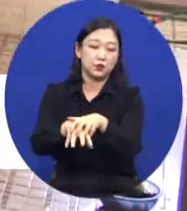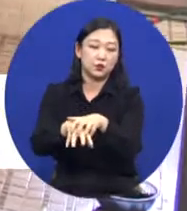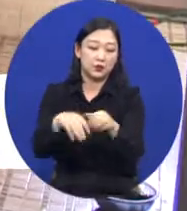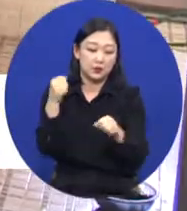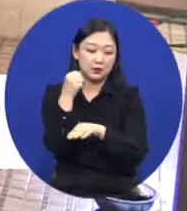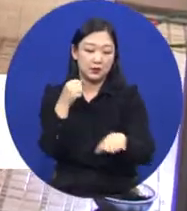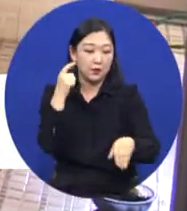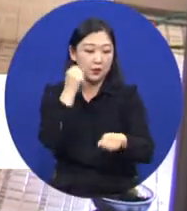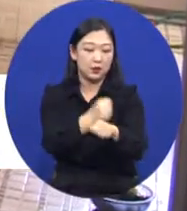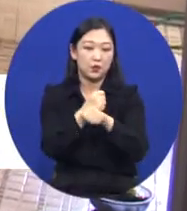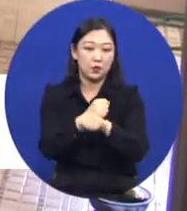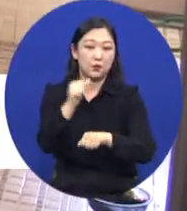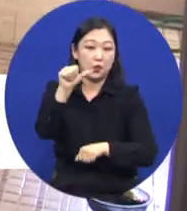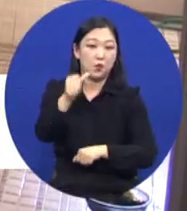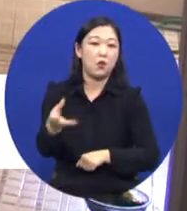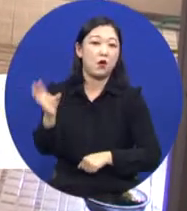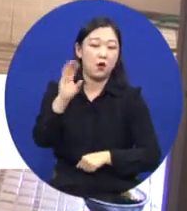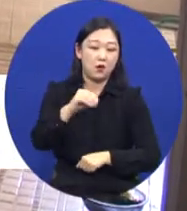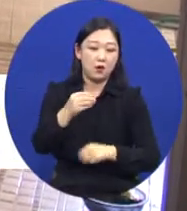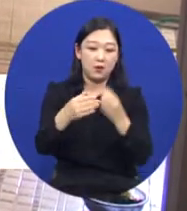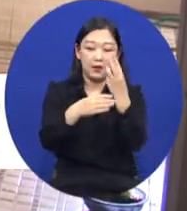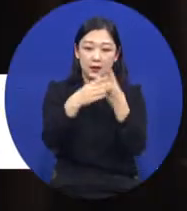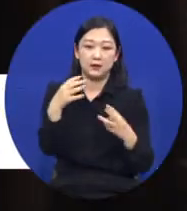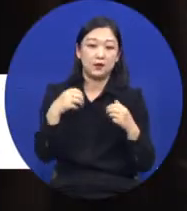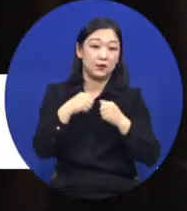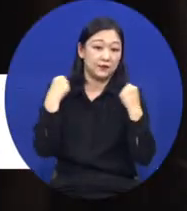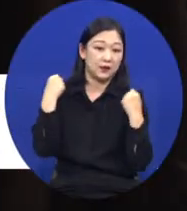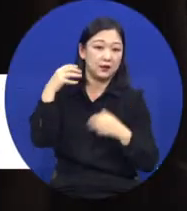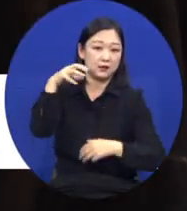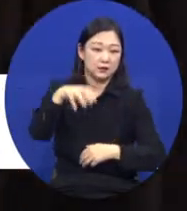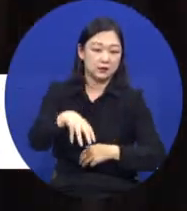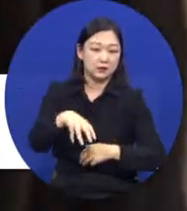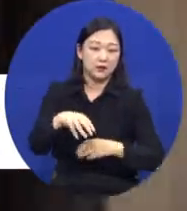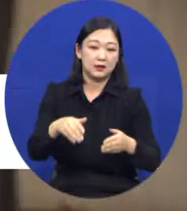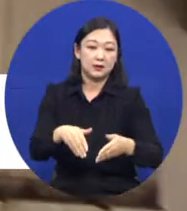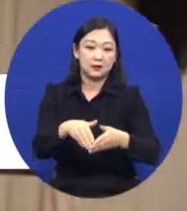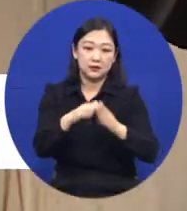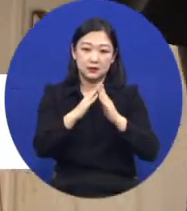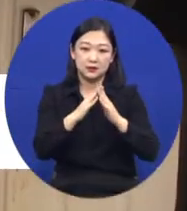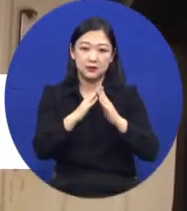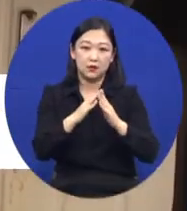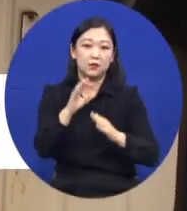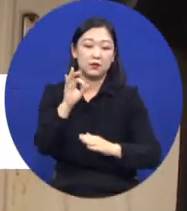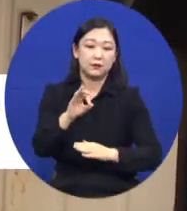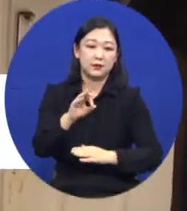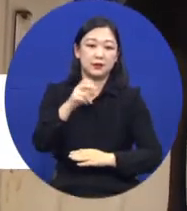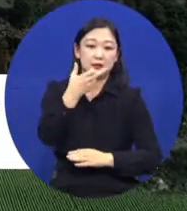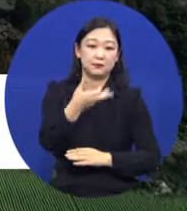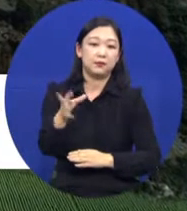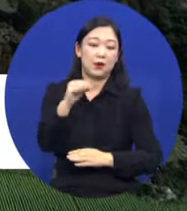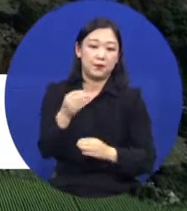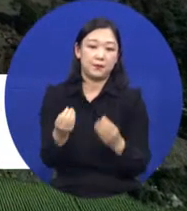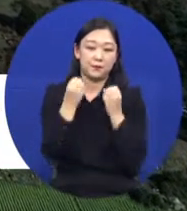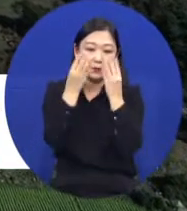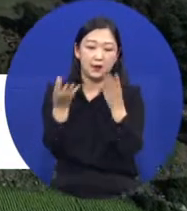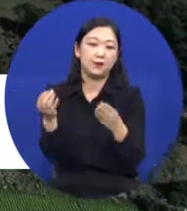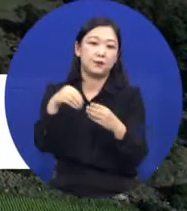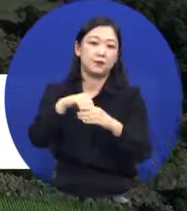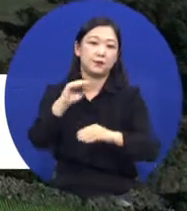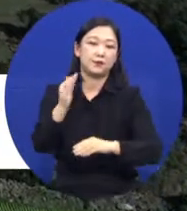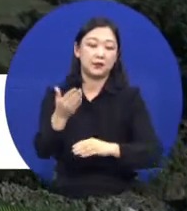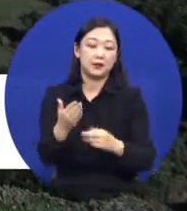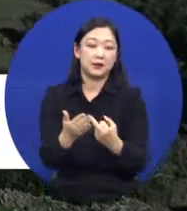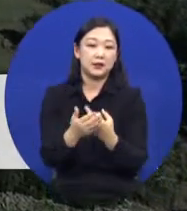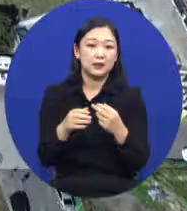용역비 5억 원과 해녀 탈의장 시설 지원 사업비 18억 원이 새롭게 포함됐습니다 한편